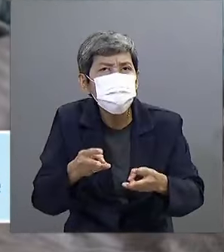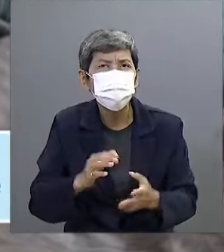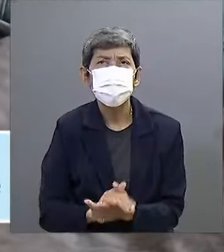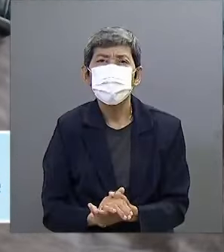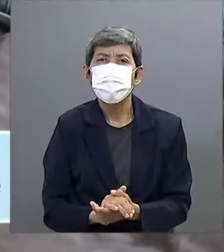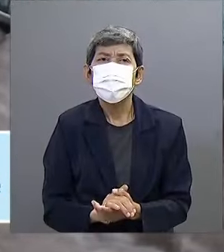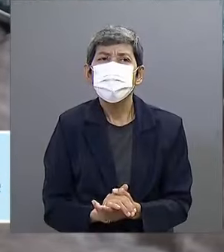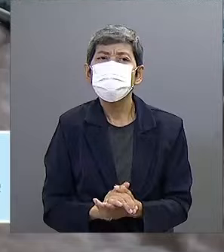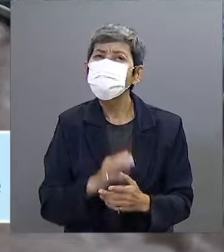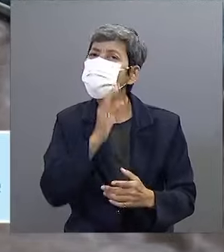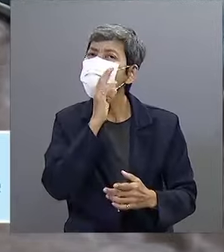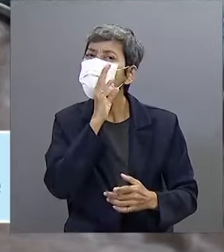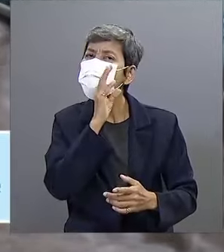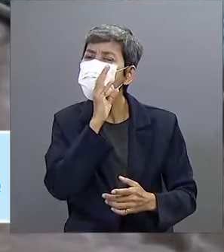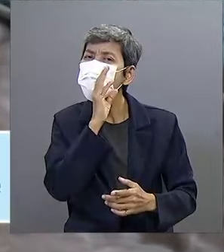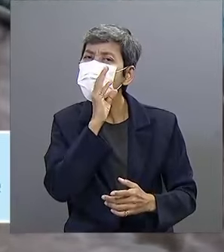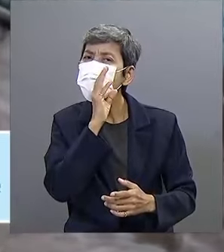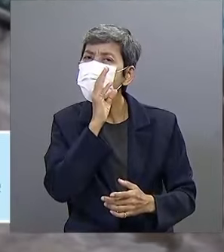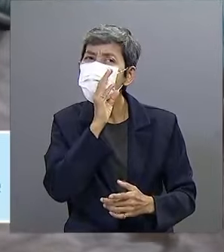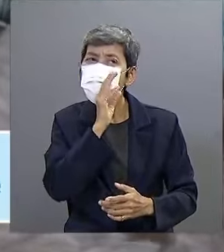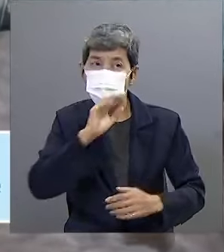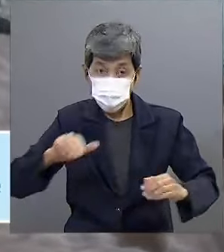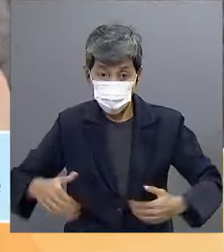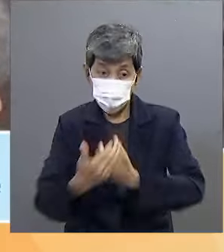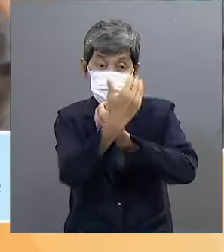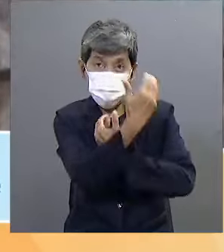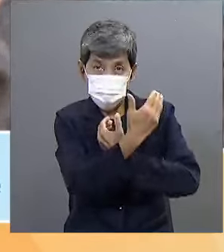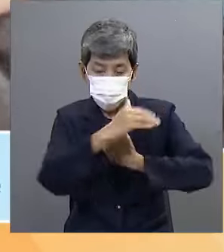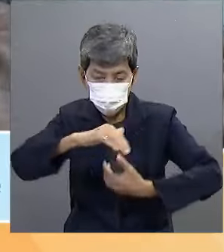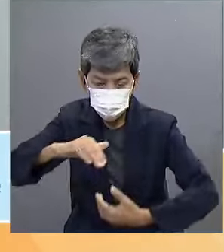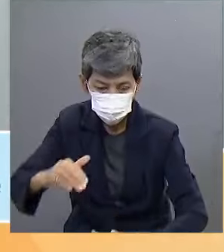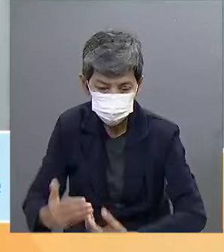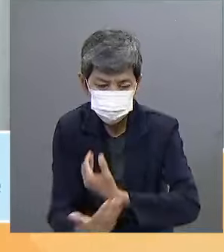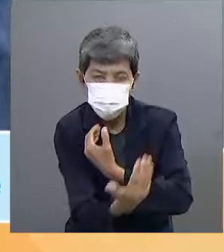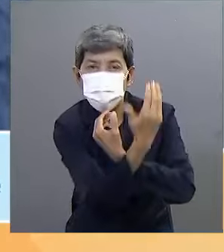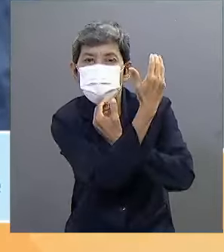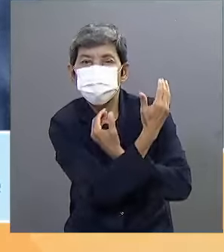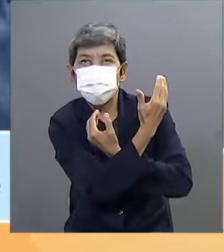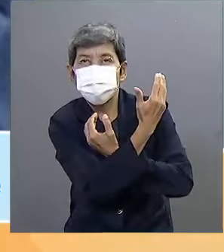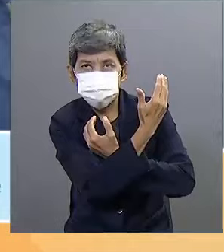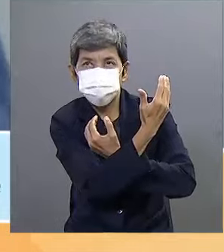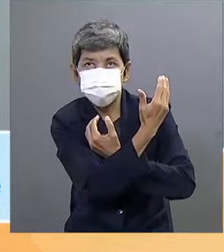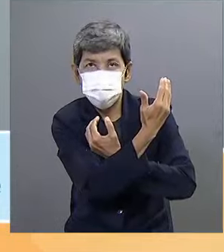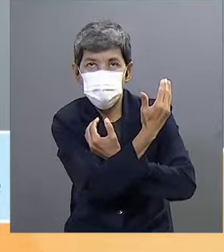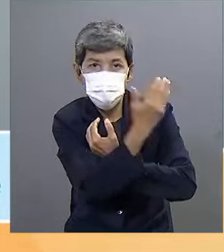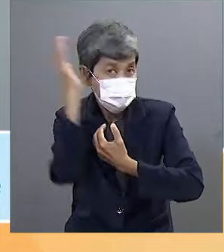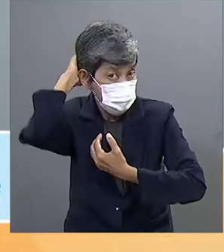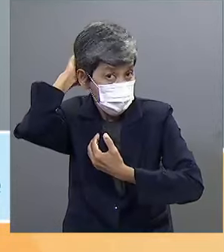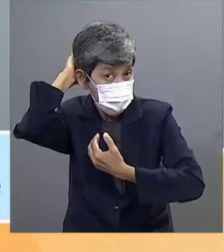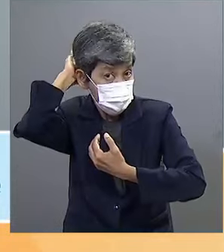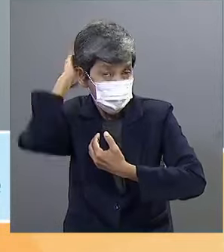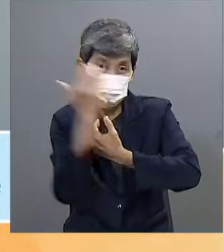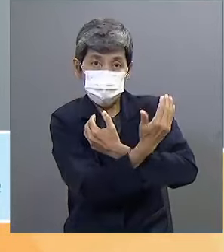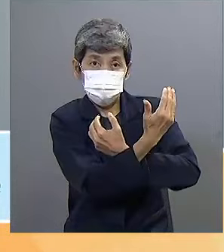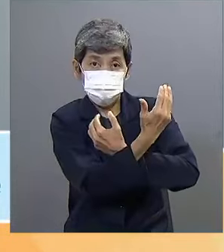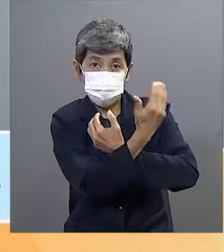ถ้า ประคอง อุ้มประคองช้อนด้านหลังค ่ ะ อ๋อช้อนด้านหลัง ค่ะ ประคองคอประคองท้ายทอย ค่ะเช่นอุ้มอยู่แล้วก็ประคอง